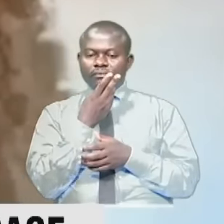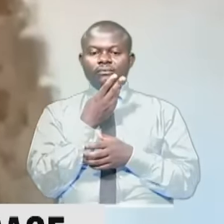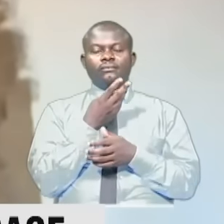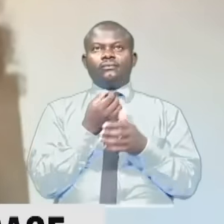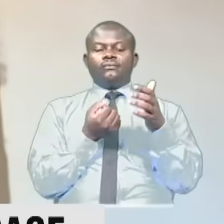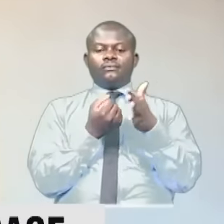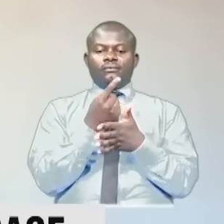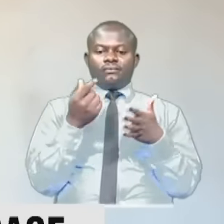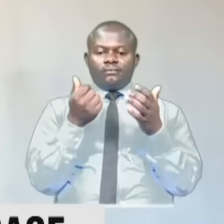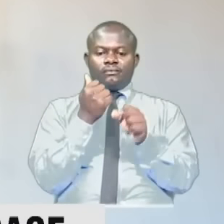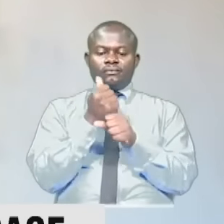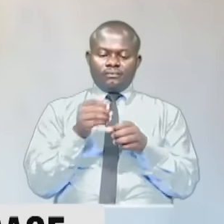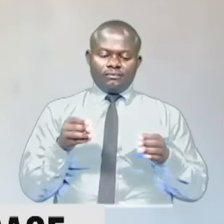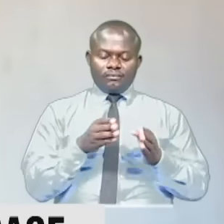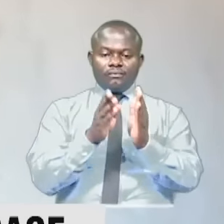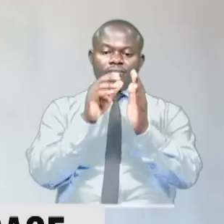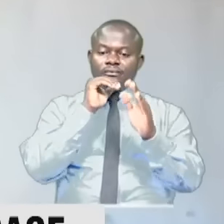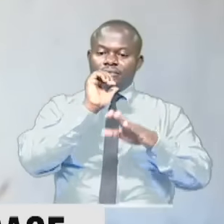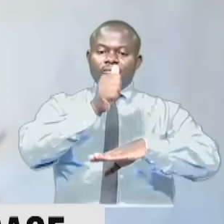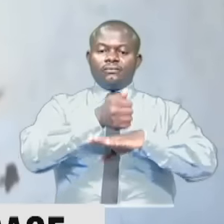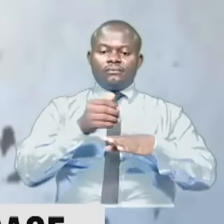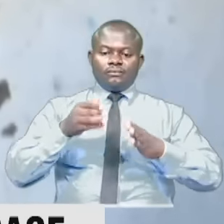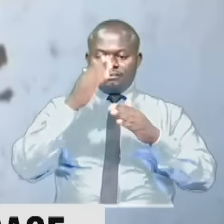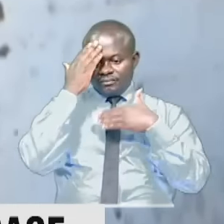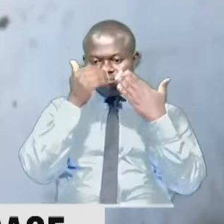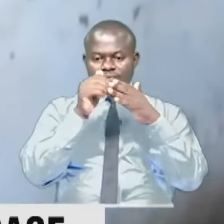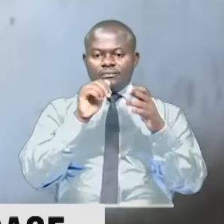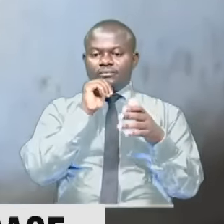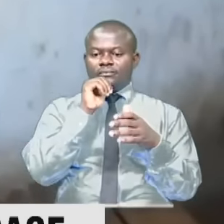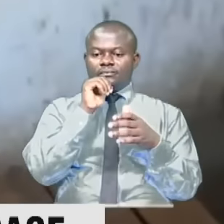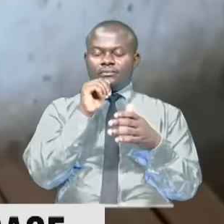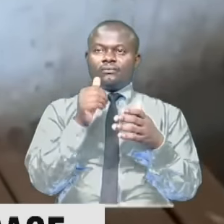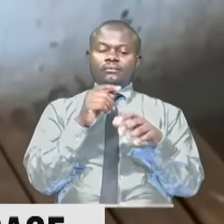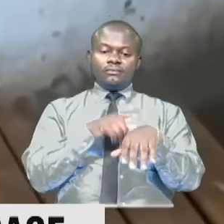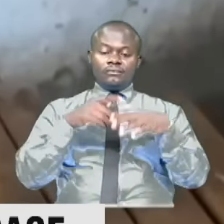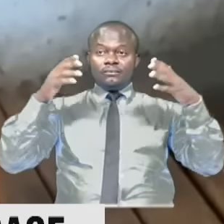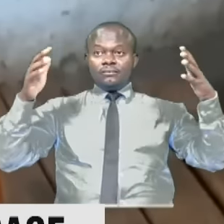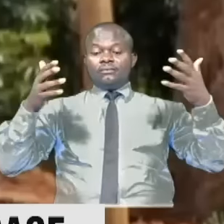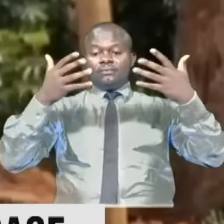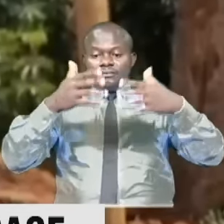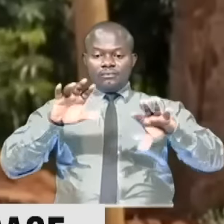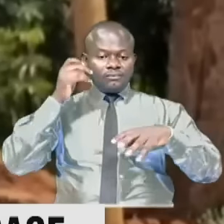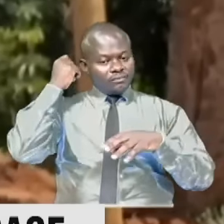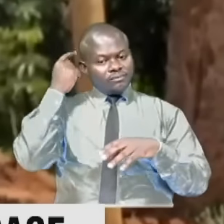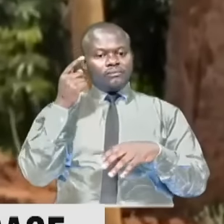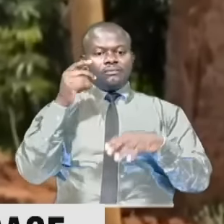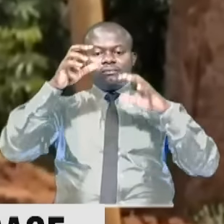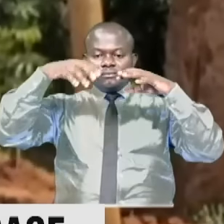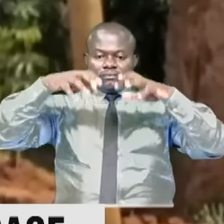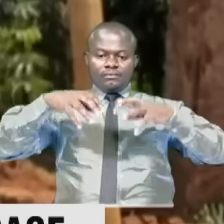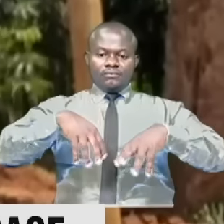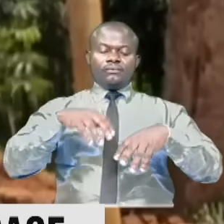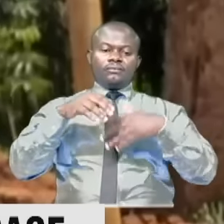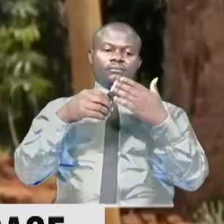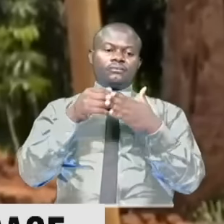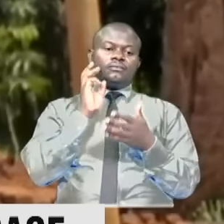yatejwe n'ikorwa ry'umuhanda batari bashyiraho irigori kuko irigori ntagiye kinira amara bivuze ngo imvura yaraguye y'amazi